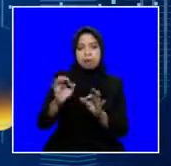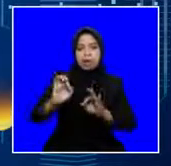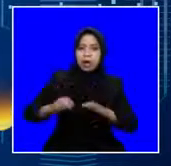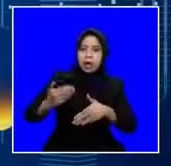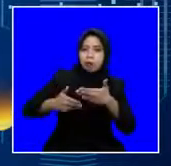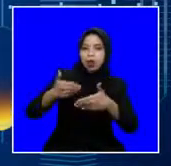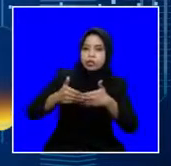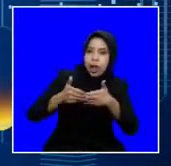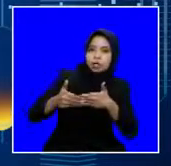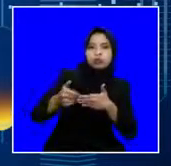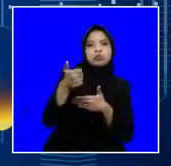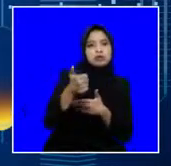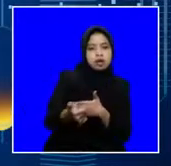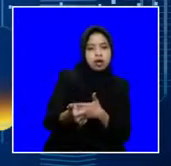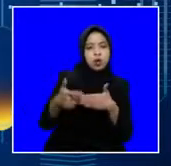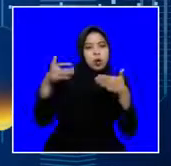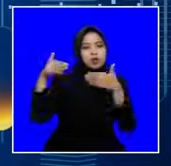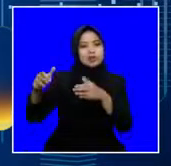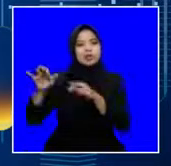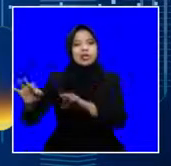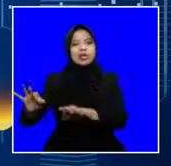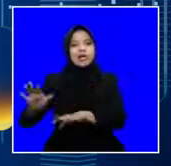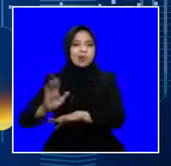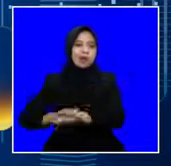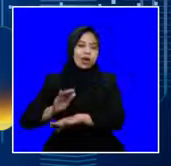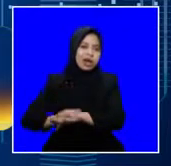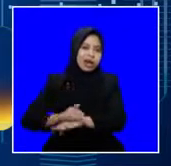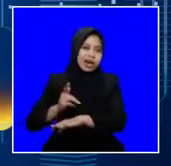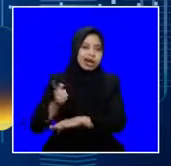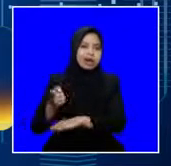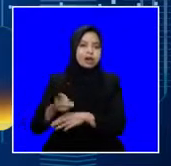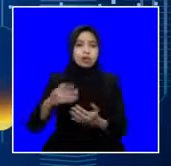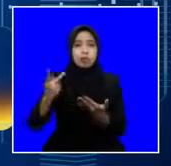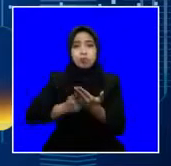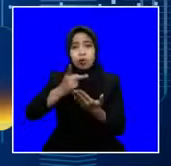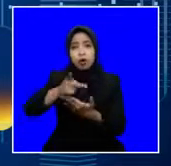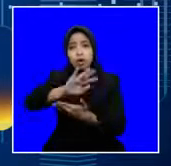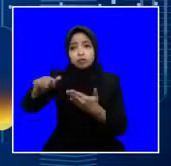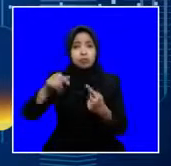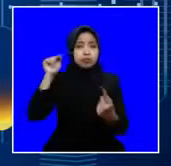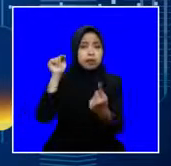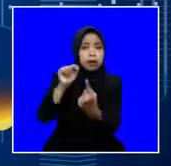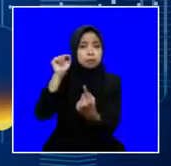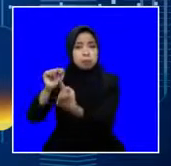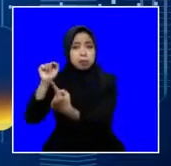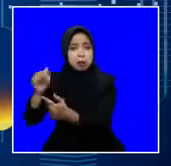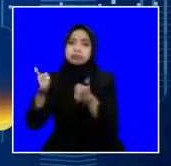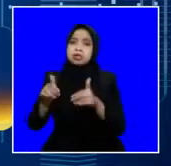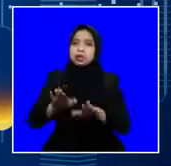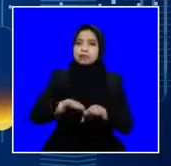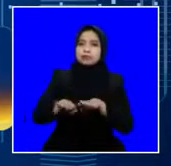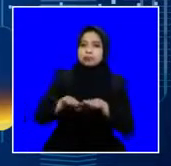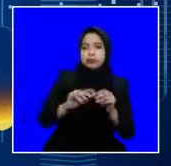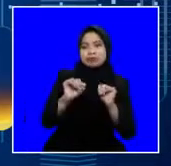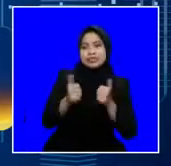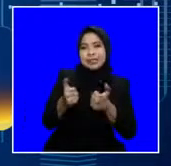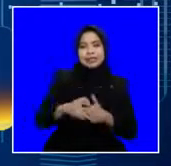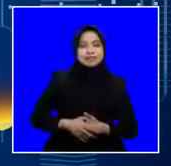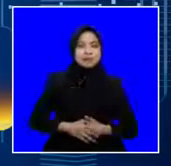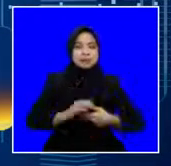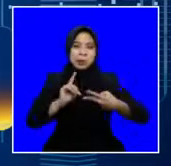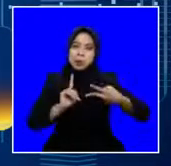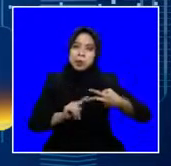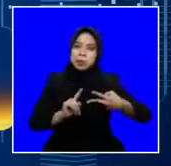studi S2 dan S3 di bidang kebudayaan. Sehingga nanti seluruh program ini bisa lebih tepat sasaran. Dan kedua, kita juga